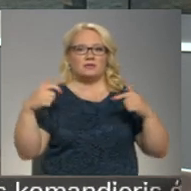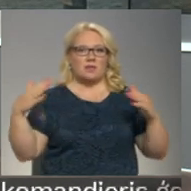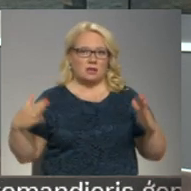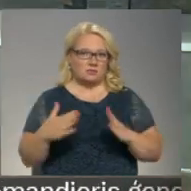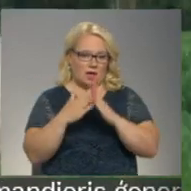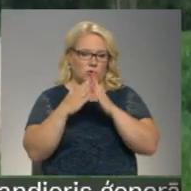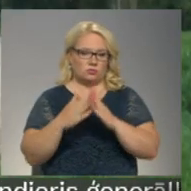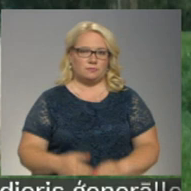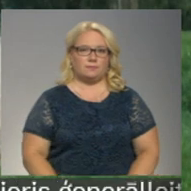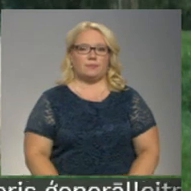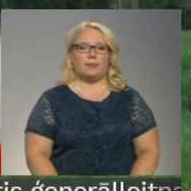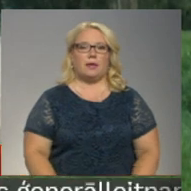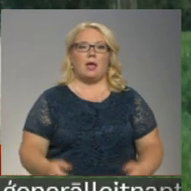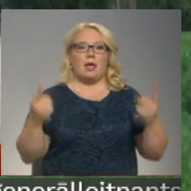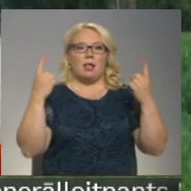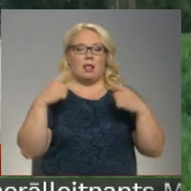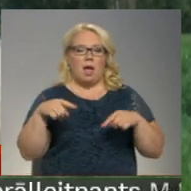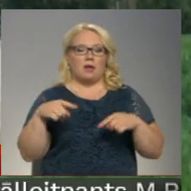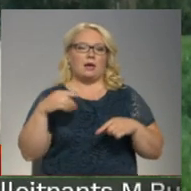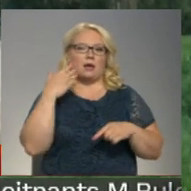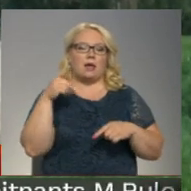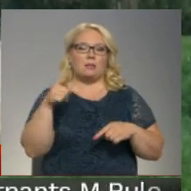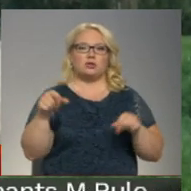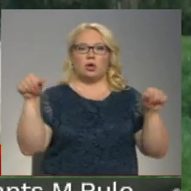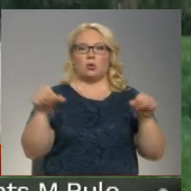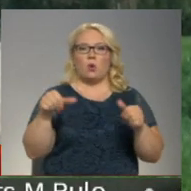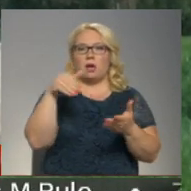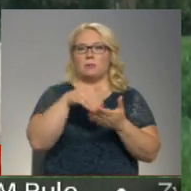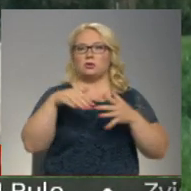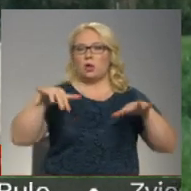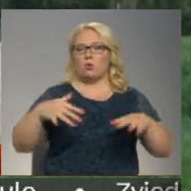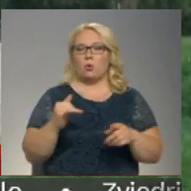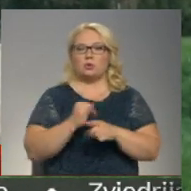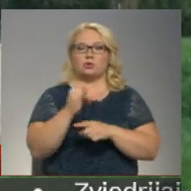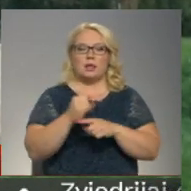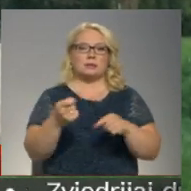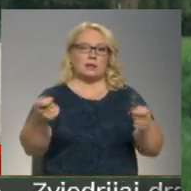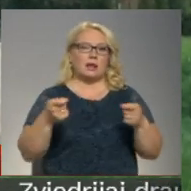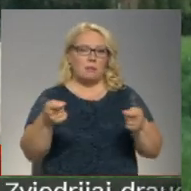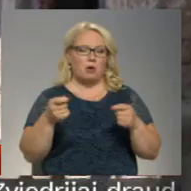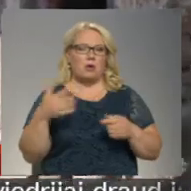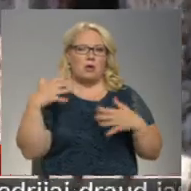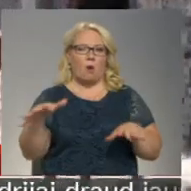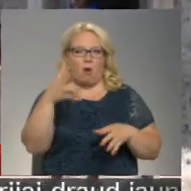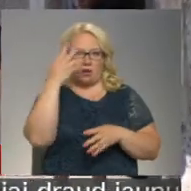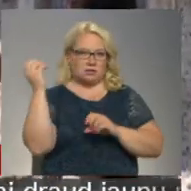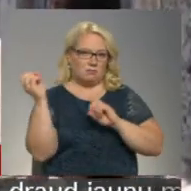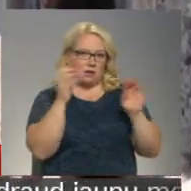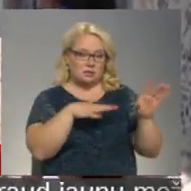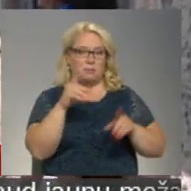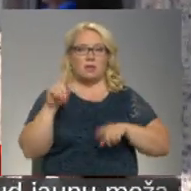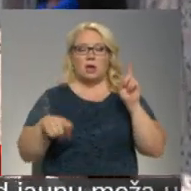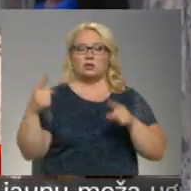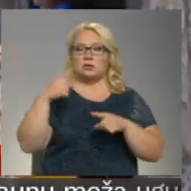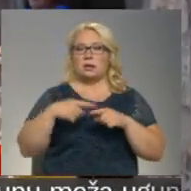televīzija. Laiki, kad pie Grīdzgales kroga piestāja noguruši ceļinieki, zirga pajūgās sen aizmirsti, bet vismaz dažas